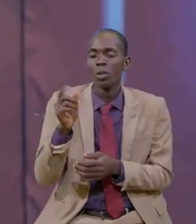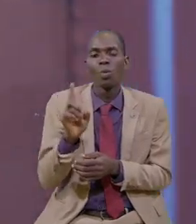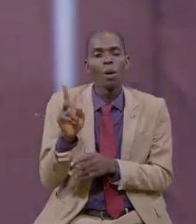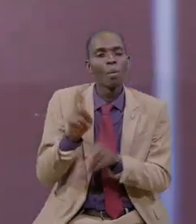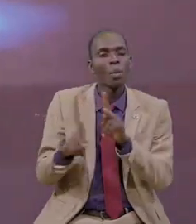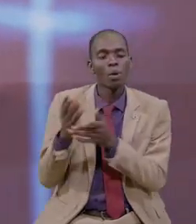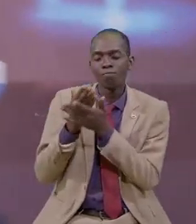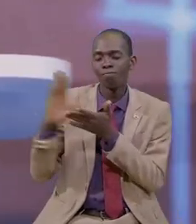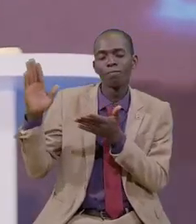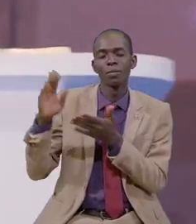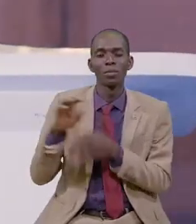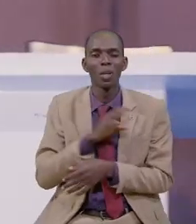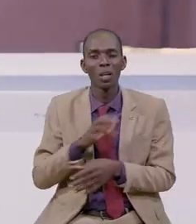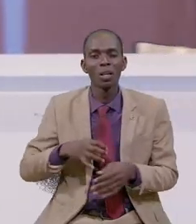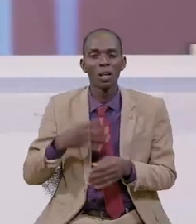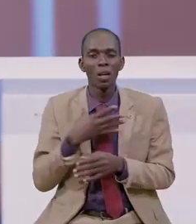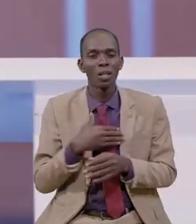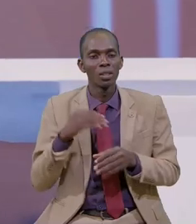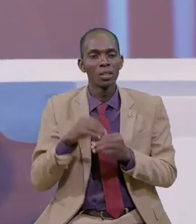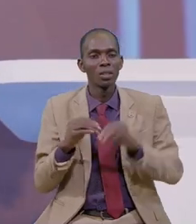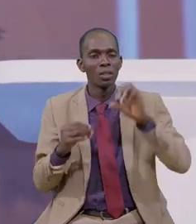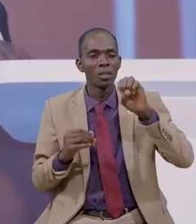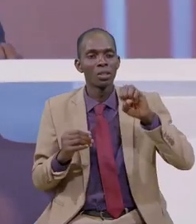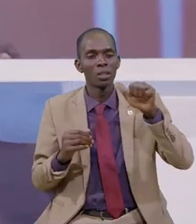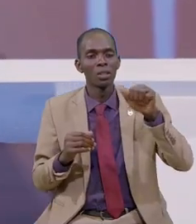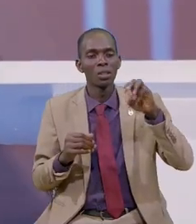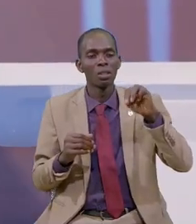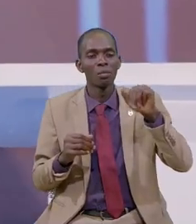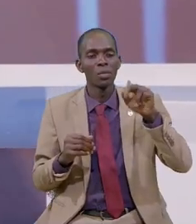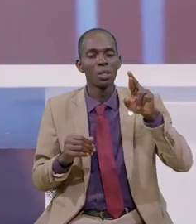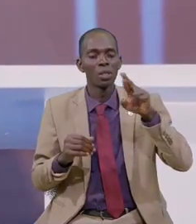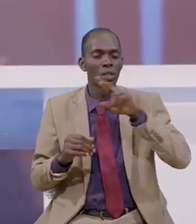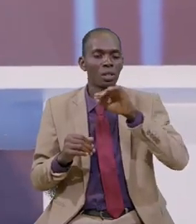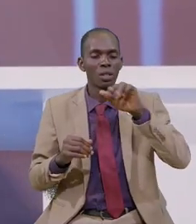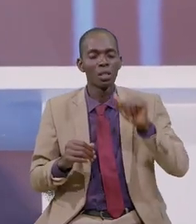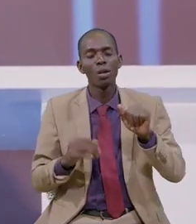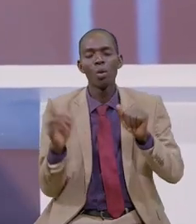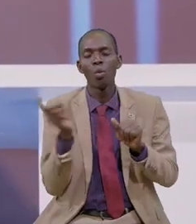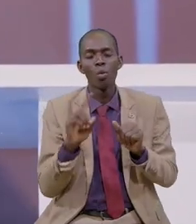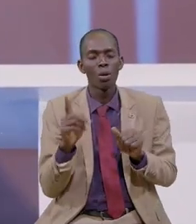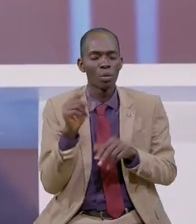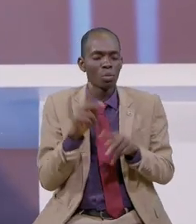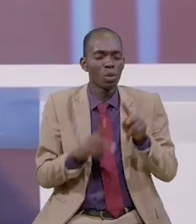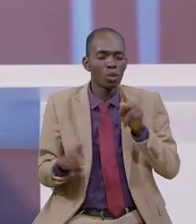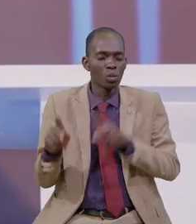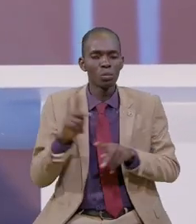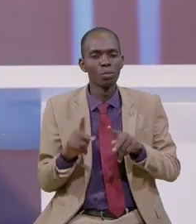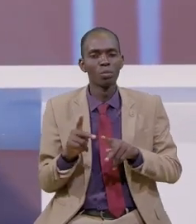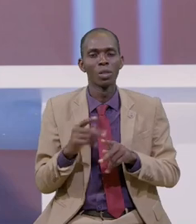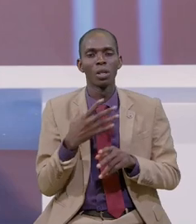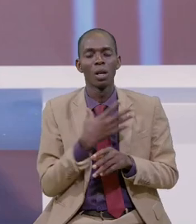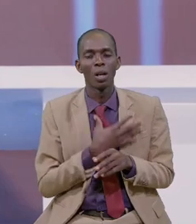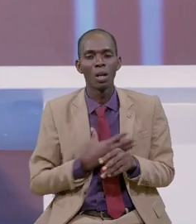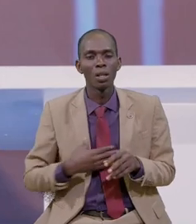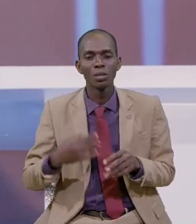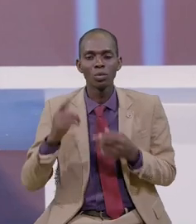Samarie où ils avaient les religions superstitieuses et jusqu'aux extrémités de la